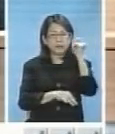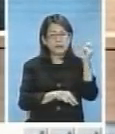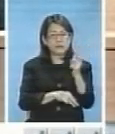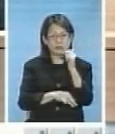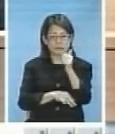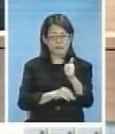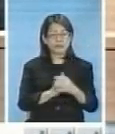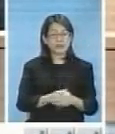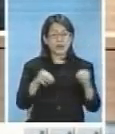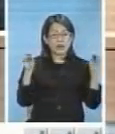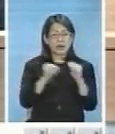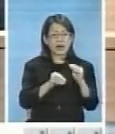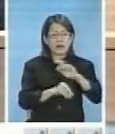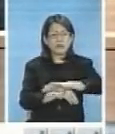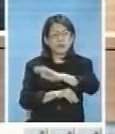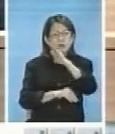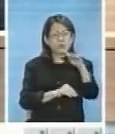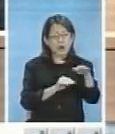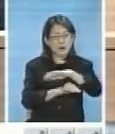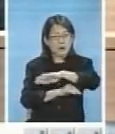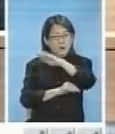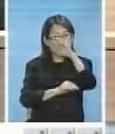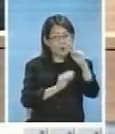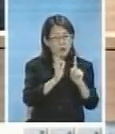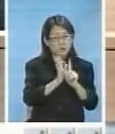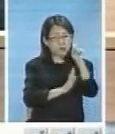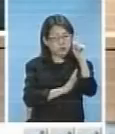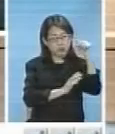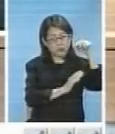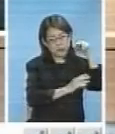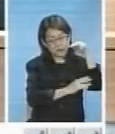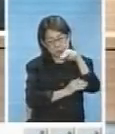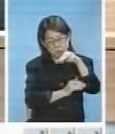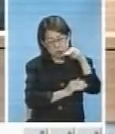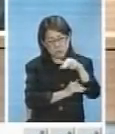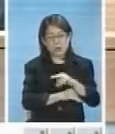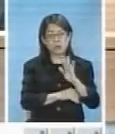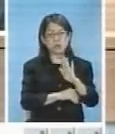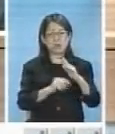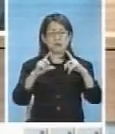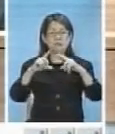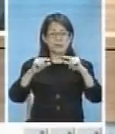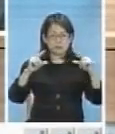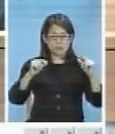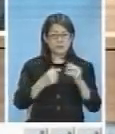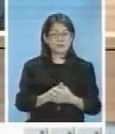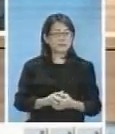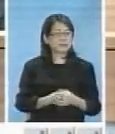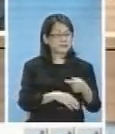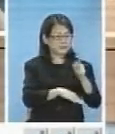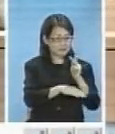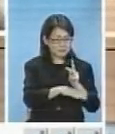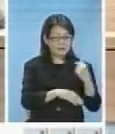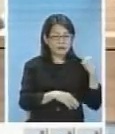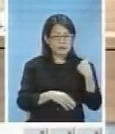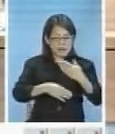างขึ้นภูทับเบิกยอดภูที่สูงที่สุดและสวยที่สุดในจังหวัดเพชรบูรณ์ครับท่านประธานครับยังมีอ่างเก็